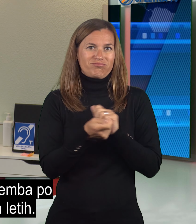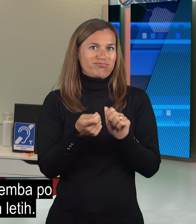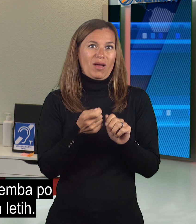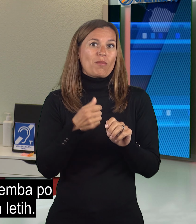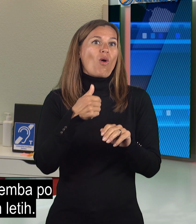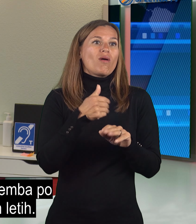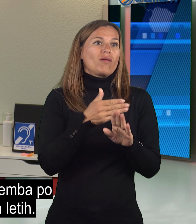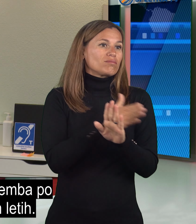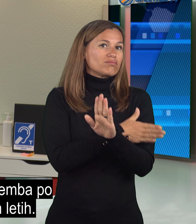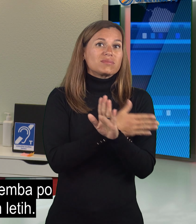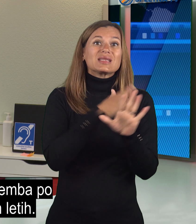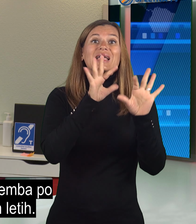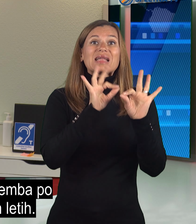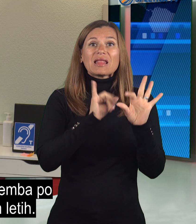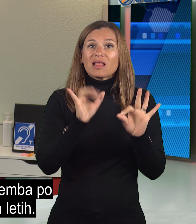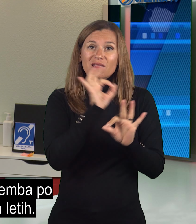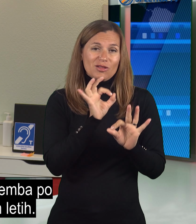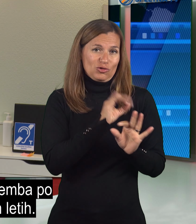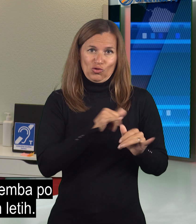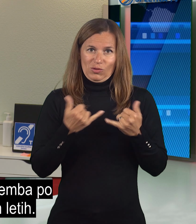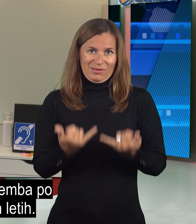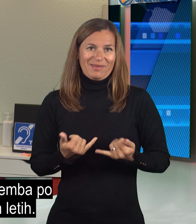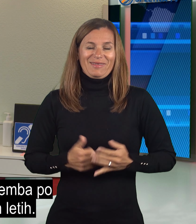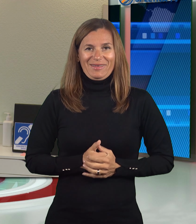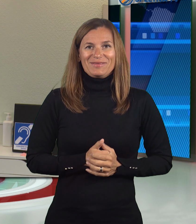letih za uporabnike.